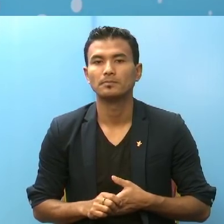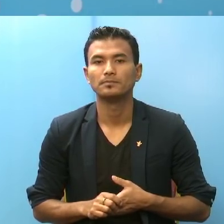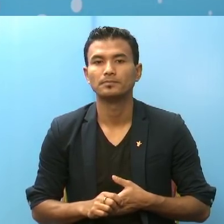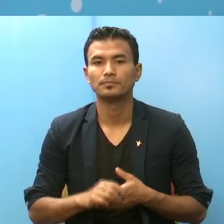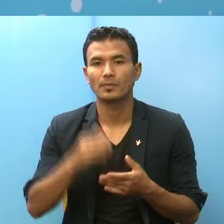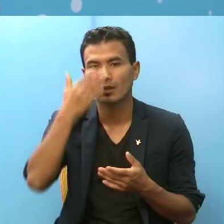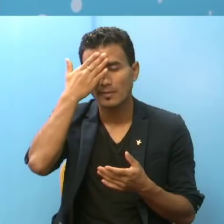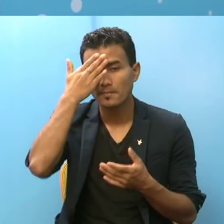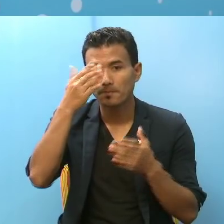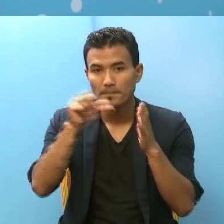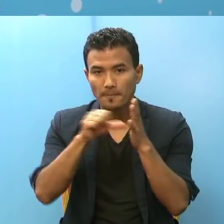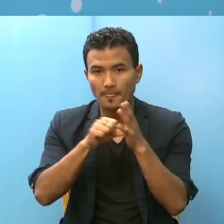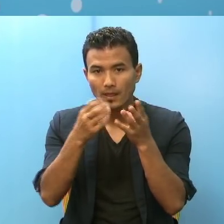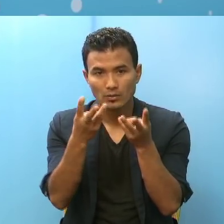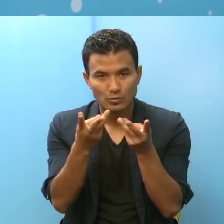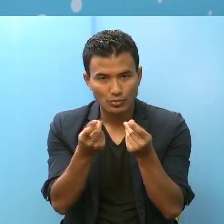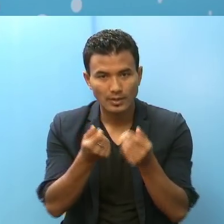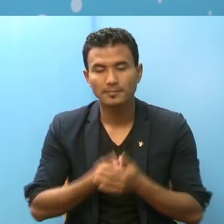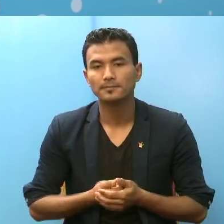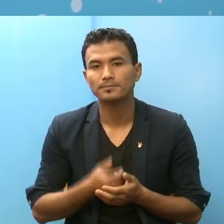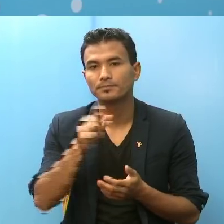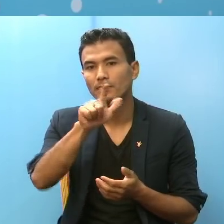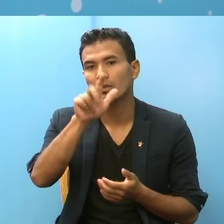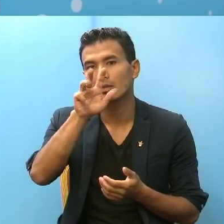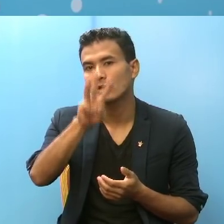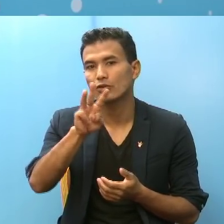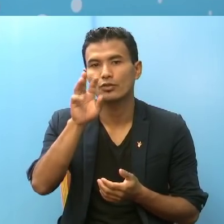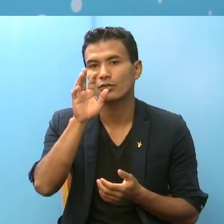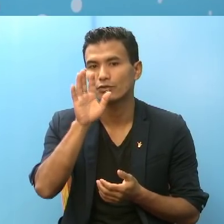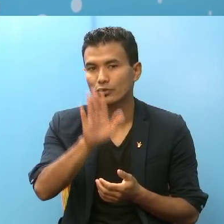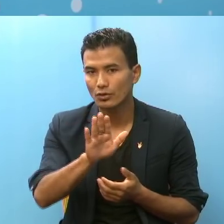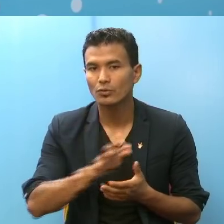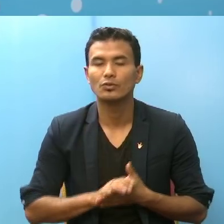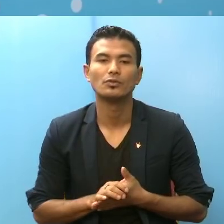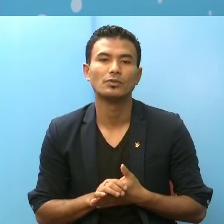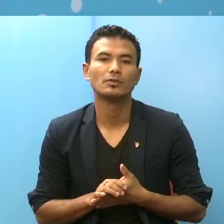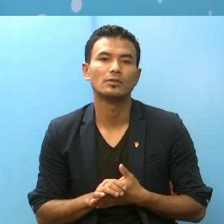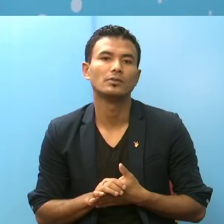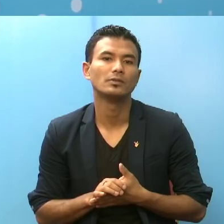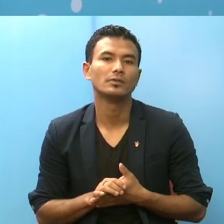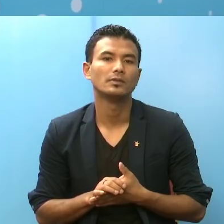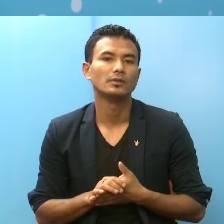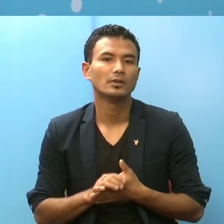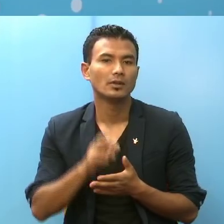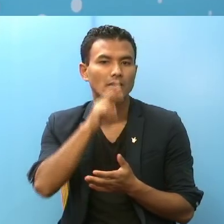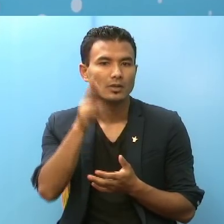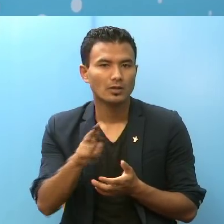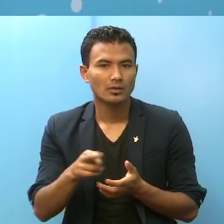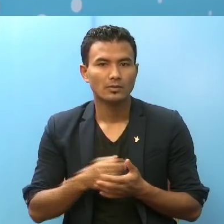संक्रमीत जिल्ला को संख्या 73 पुगे को छा र